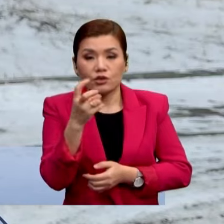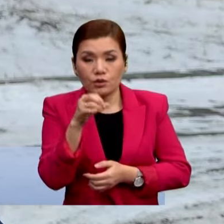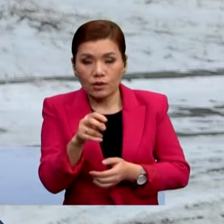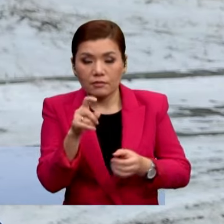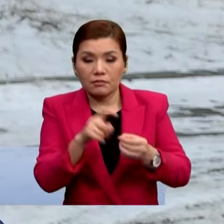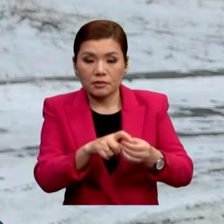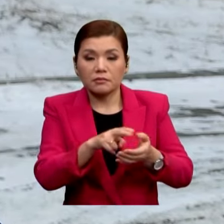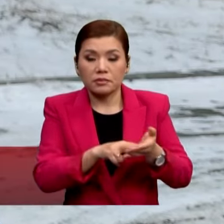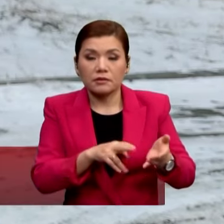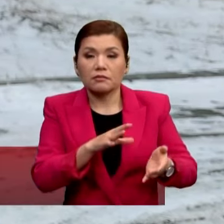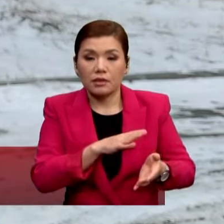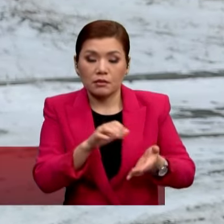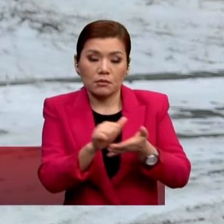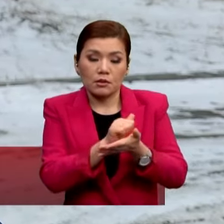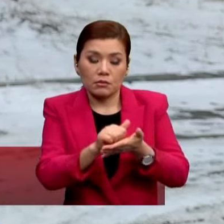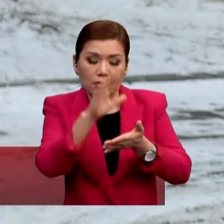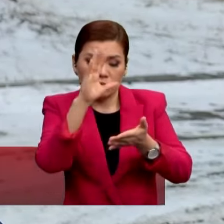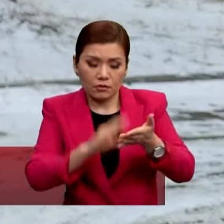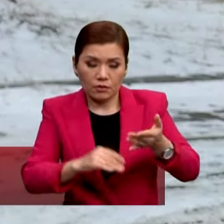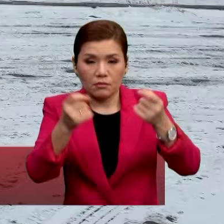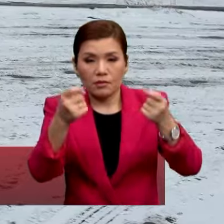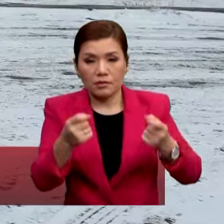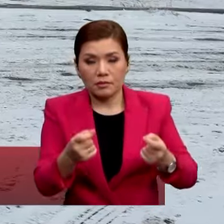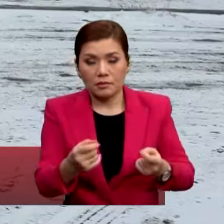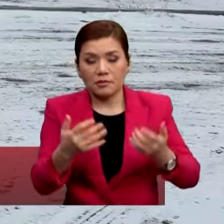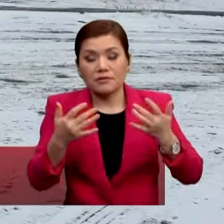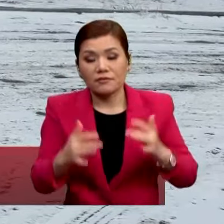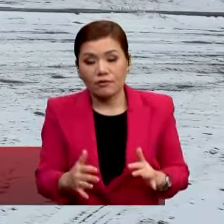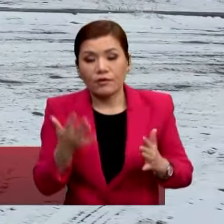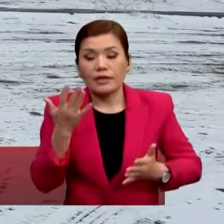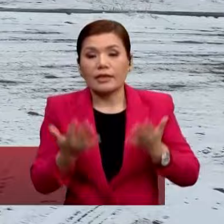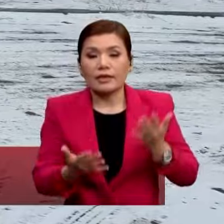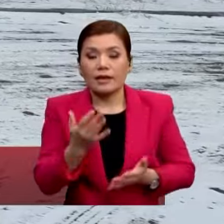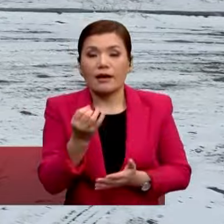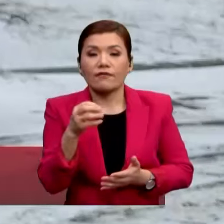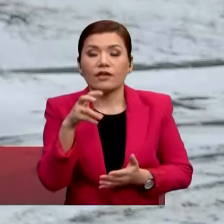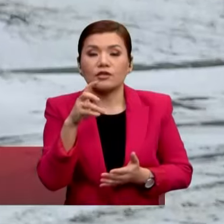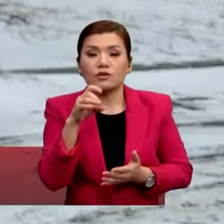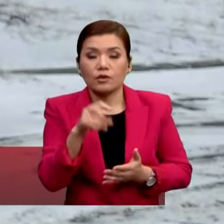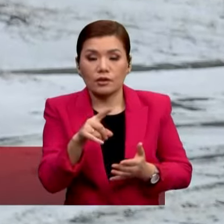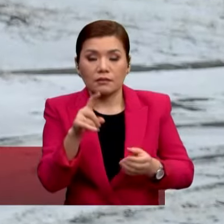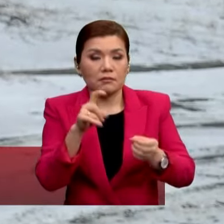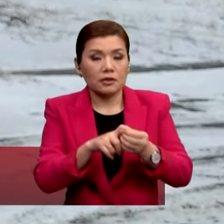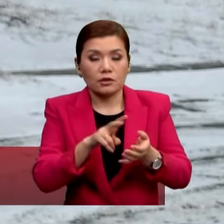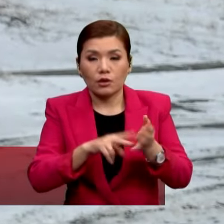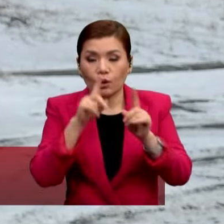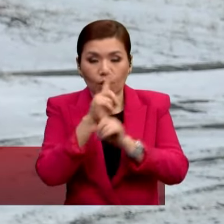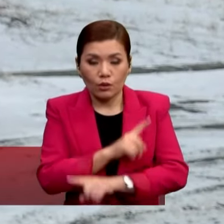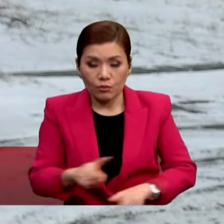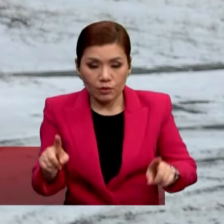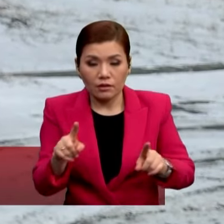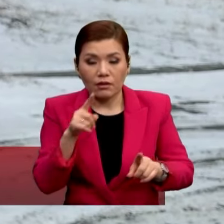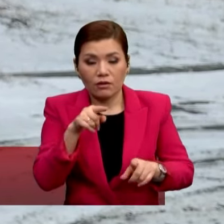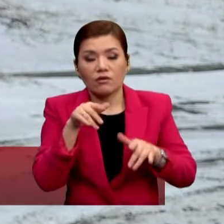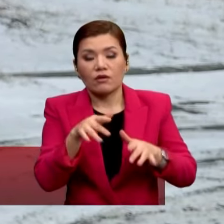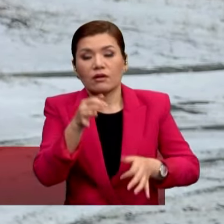отырады. Яғни онда құжаттардың барлығы сәйкес келеді деген сөз. Егер де автосон тіркемейтін болса, олардың іс-әрекетіне шағым